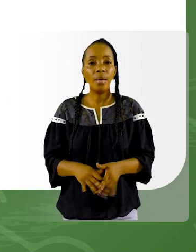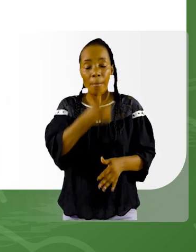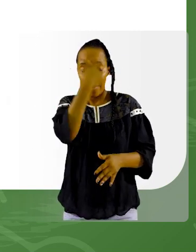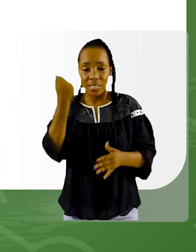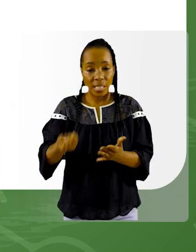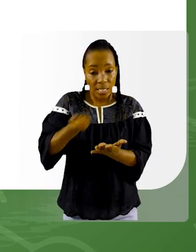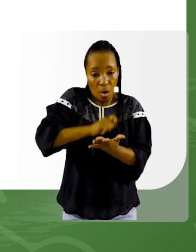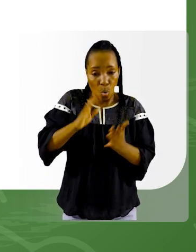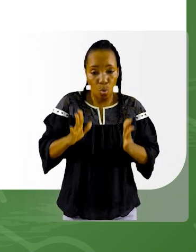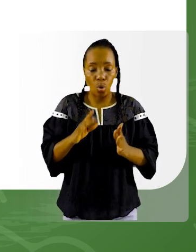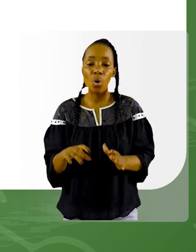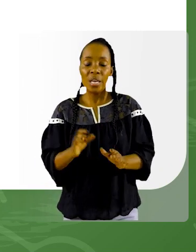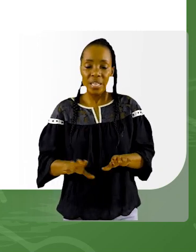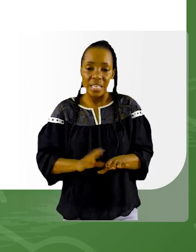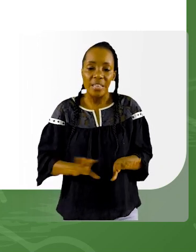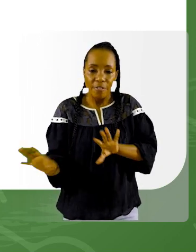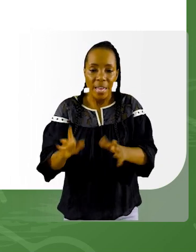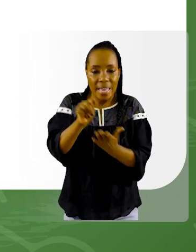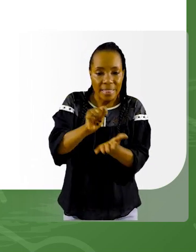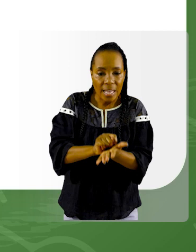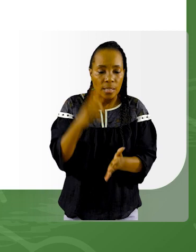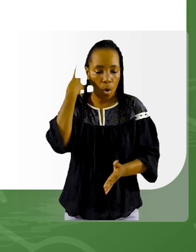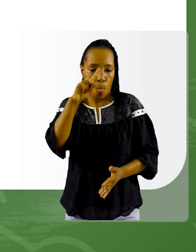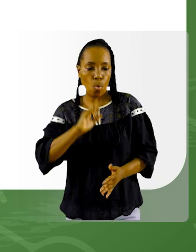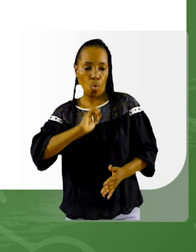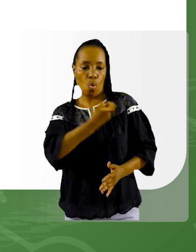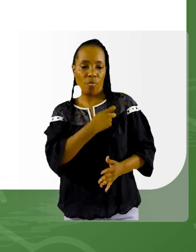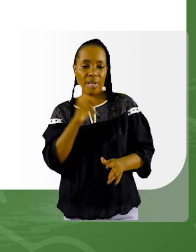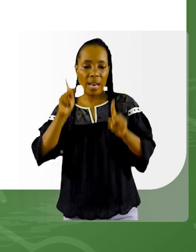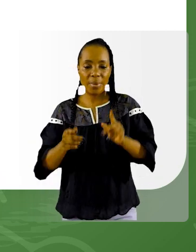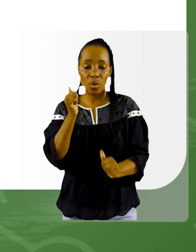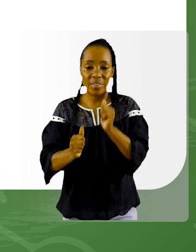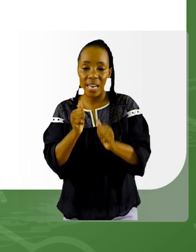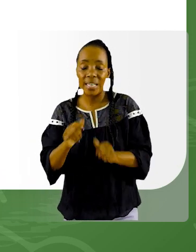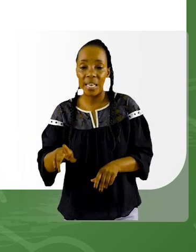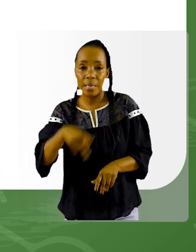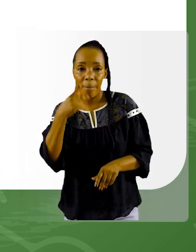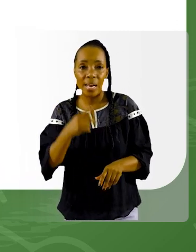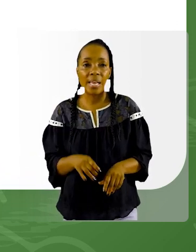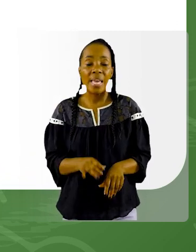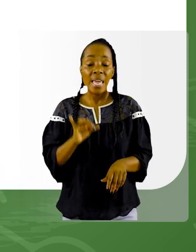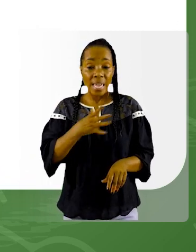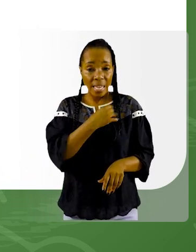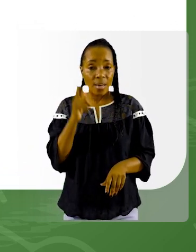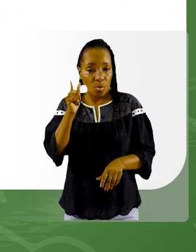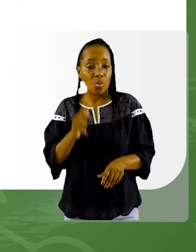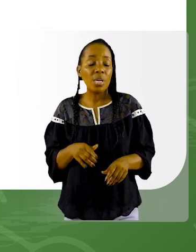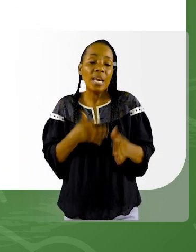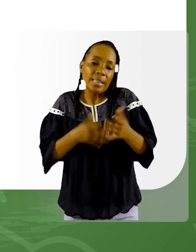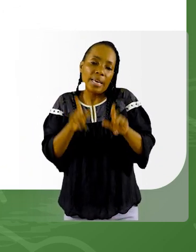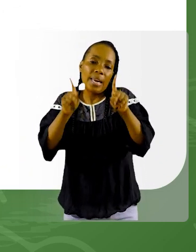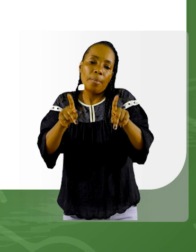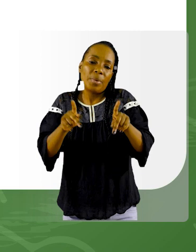texte pour convaincre l'interlocuteur et il attend que l'interlocuteur en question